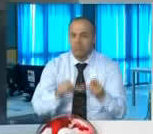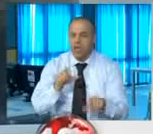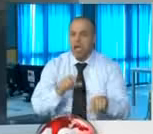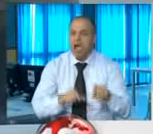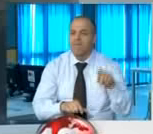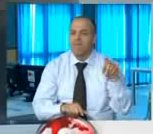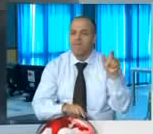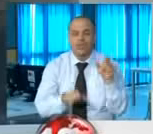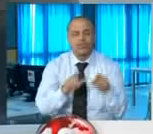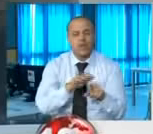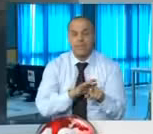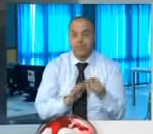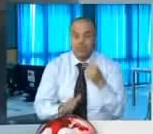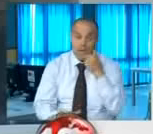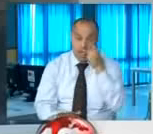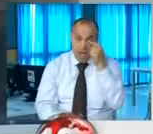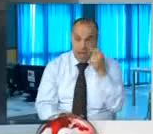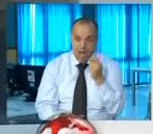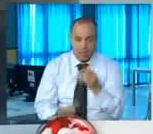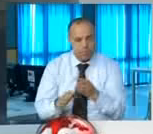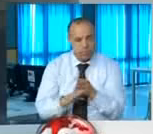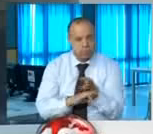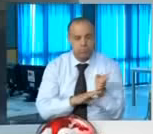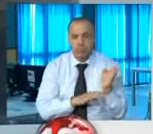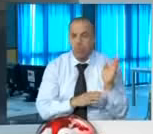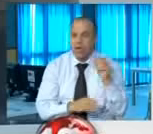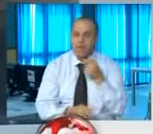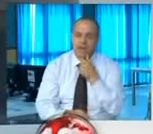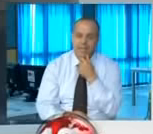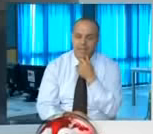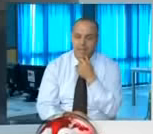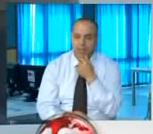آلاف المهاجرين على أمل العبور إلى الأراضي